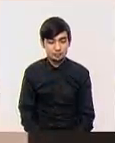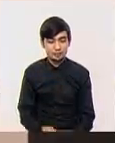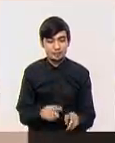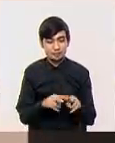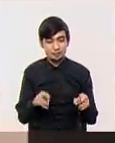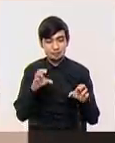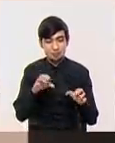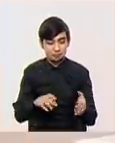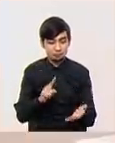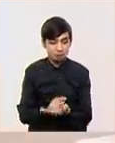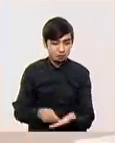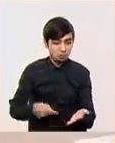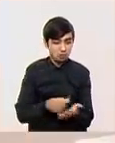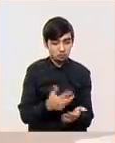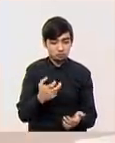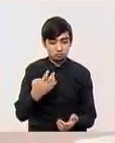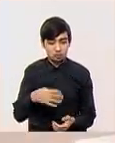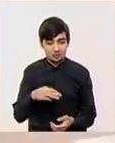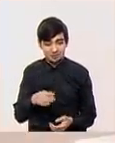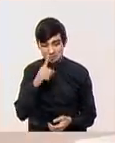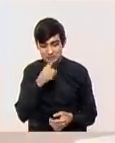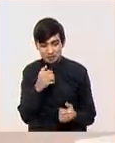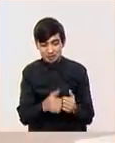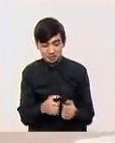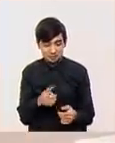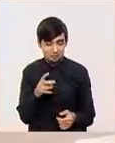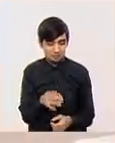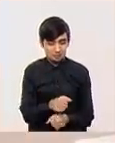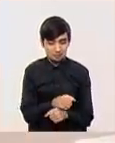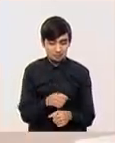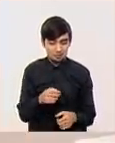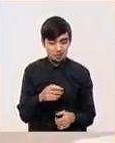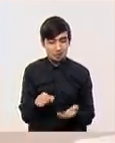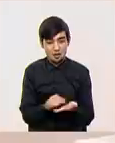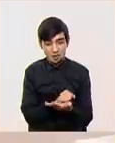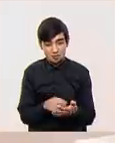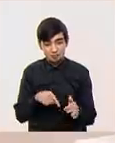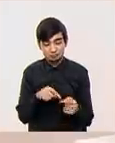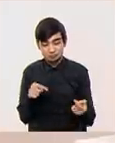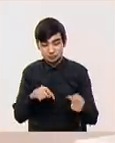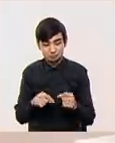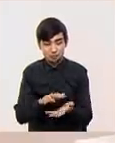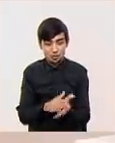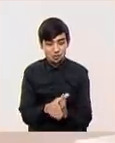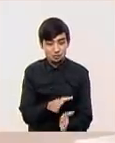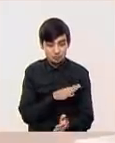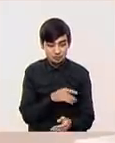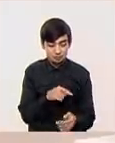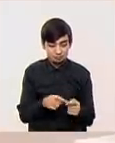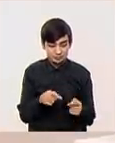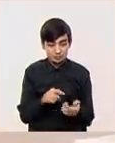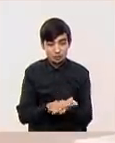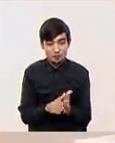міндет жоқ. Өздерінің арасындағы қағаз жүзінде құжатпен бекітілген келісім шарт